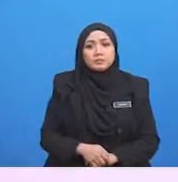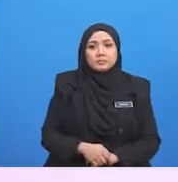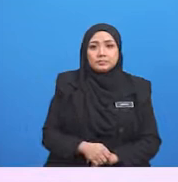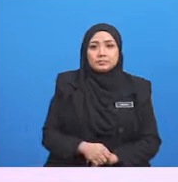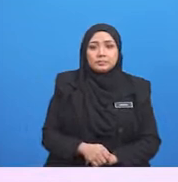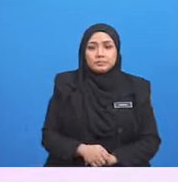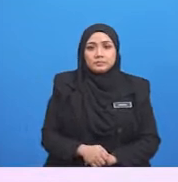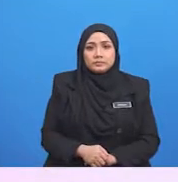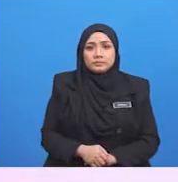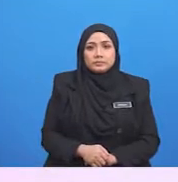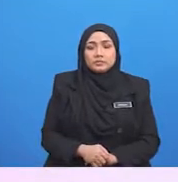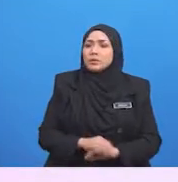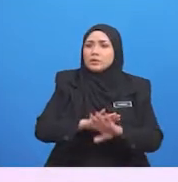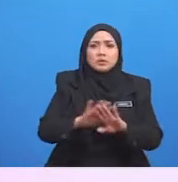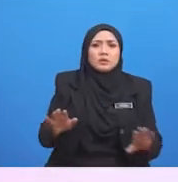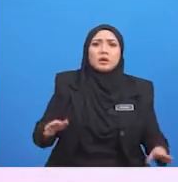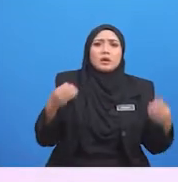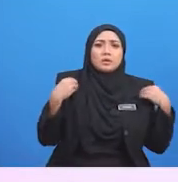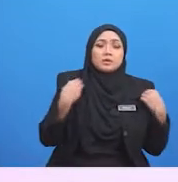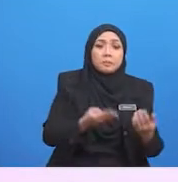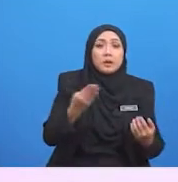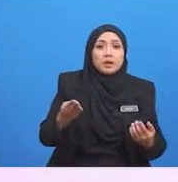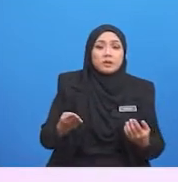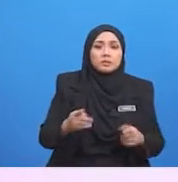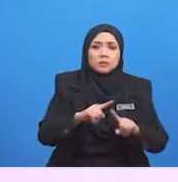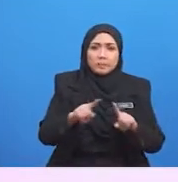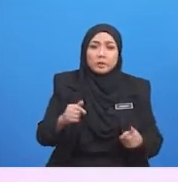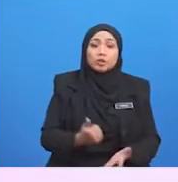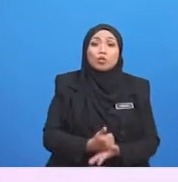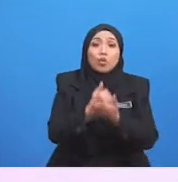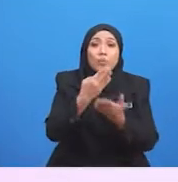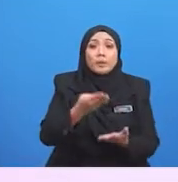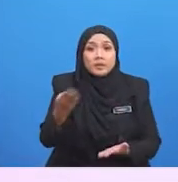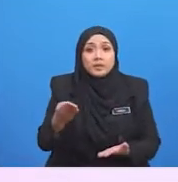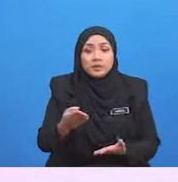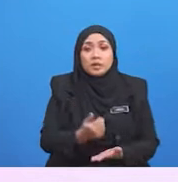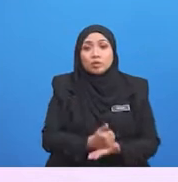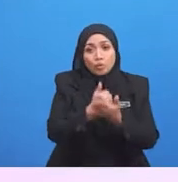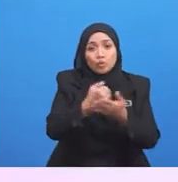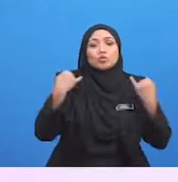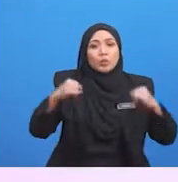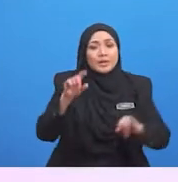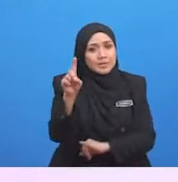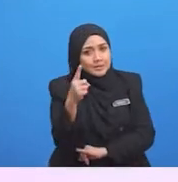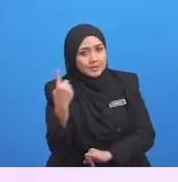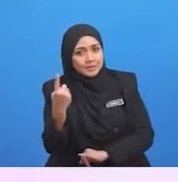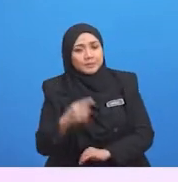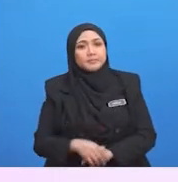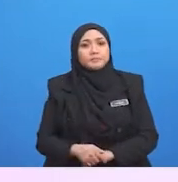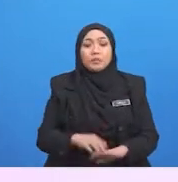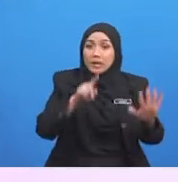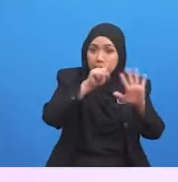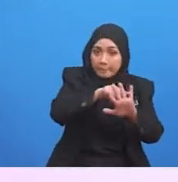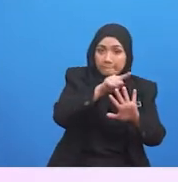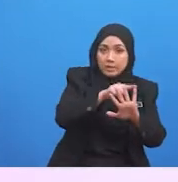sebagainya. Ejen ini tidak memiliki barang. Dia hanya tolong beli atau tolong jual. Seterusnya, yang